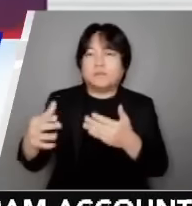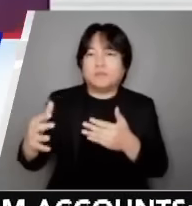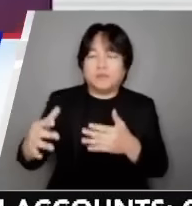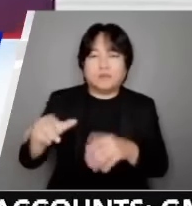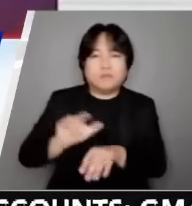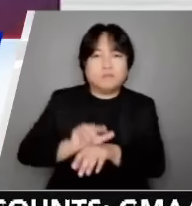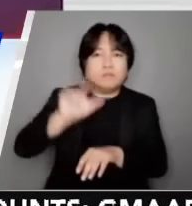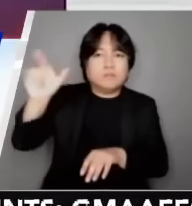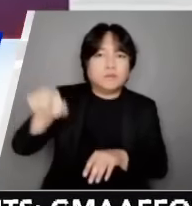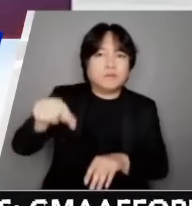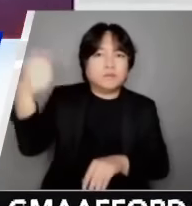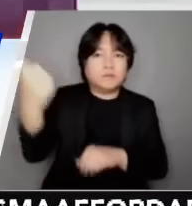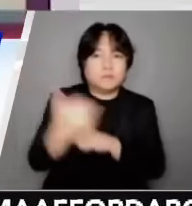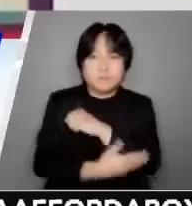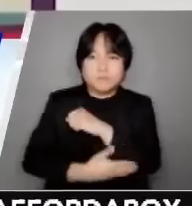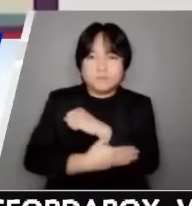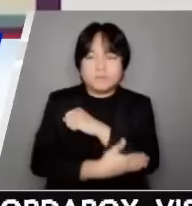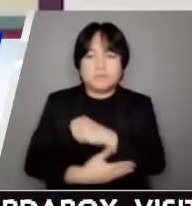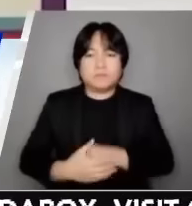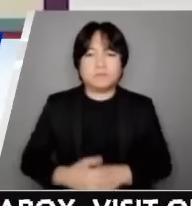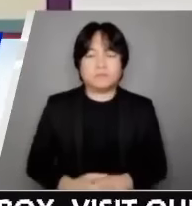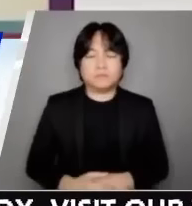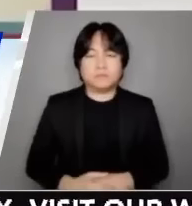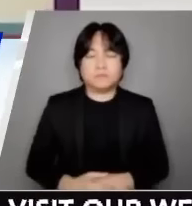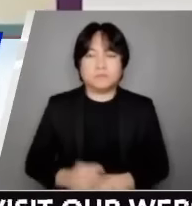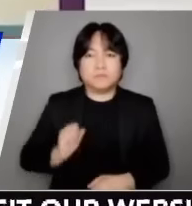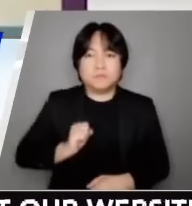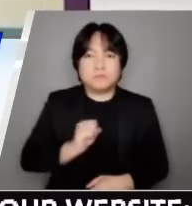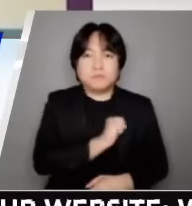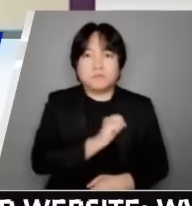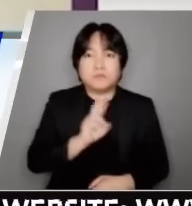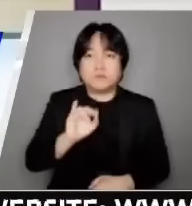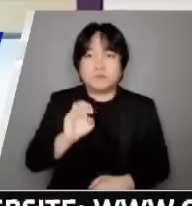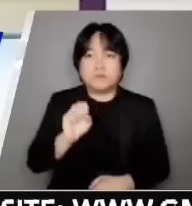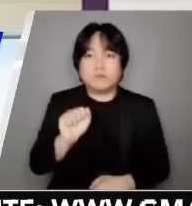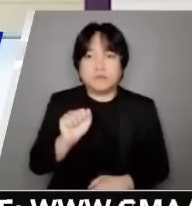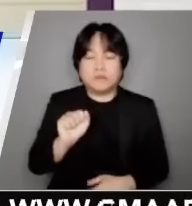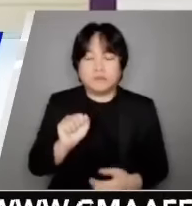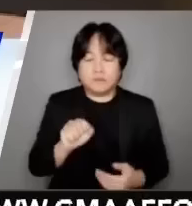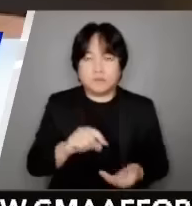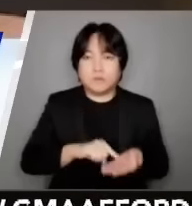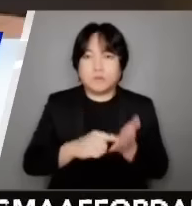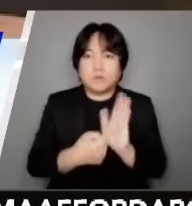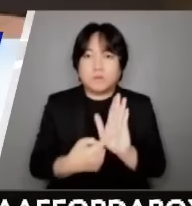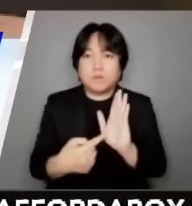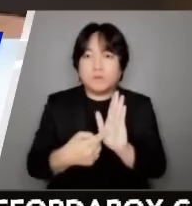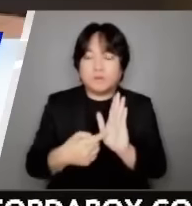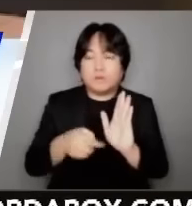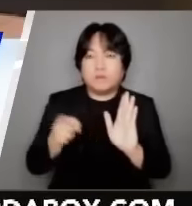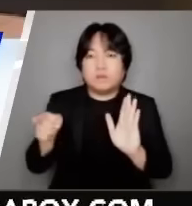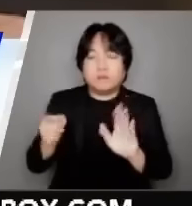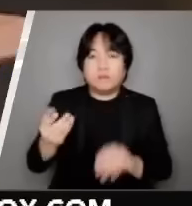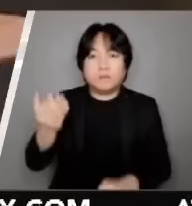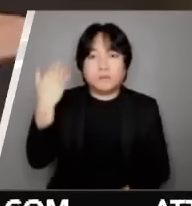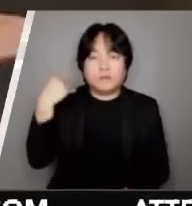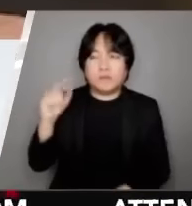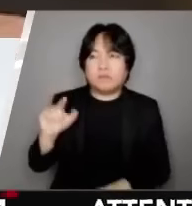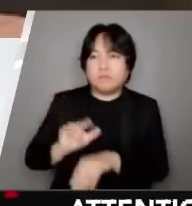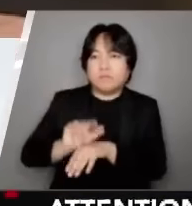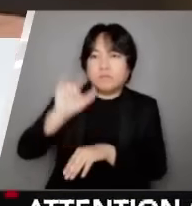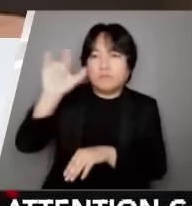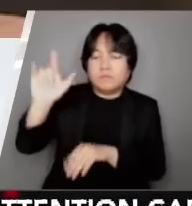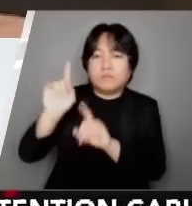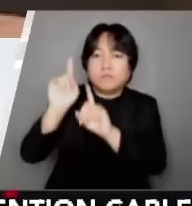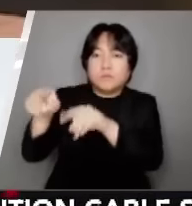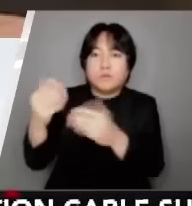Hontiveros bumyahe sigon Nong umaga ng July 18 2024 pa qual Lumpur Malaysia match na match po ito sa kanyang